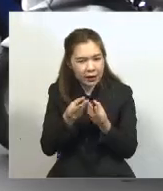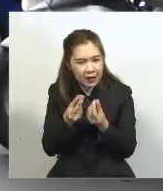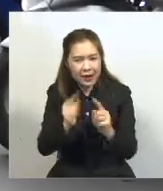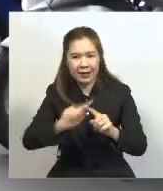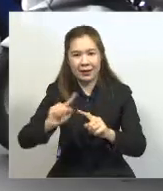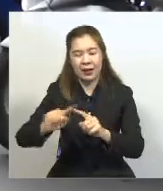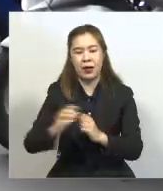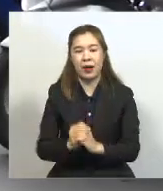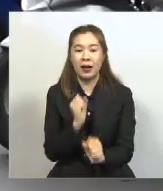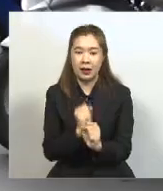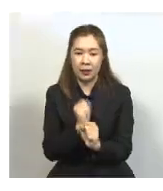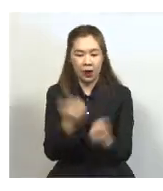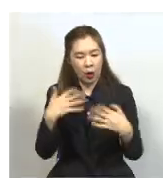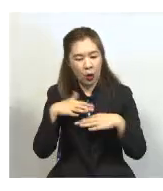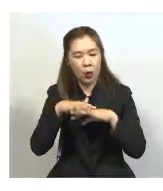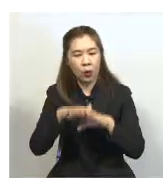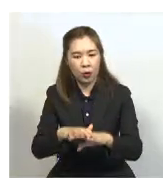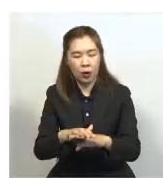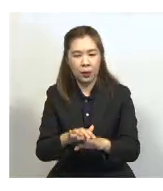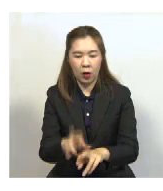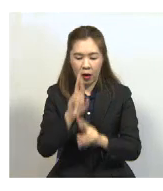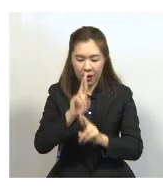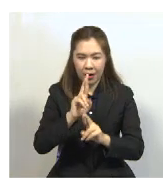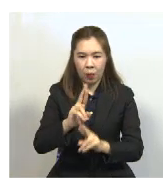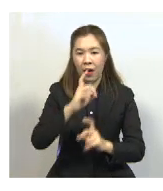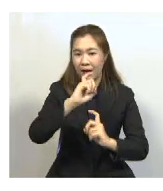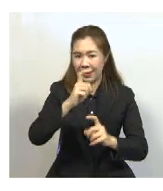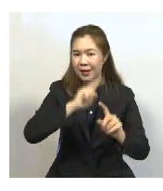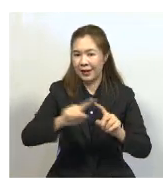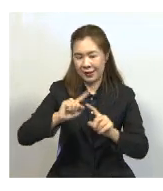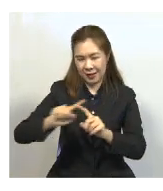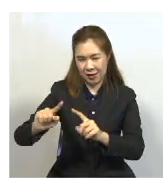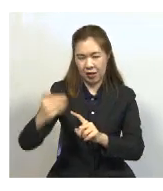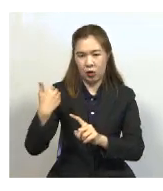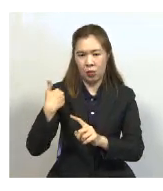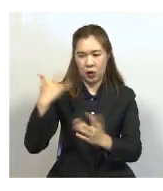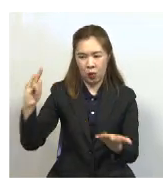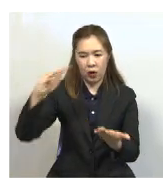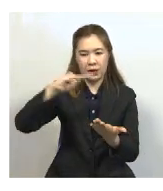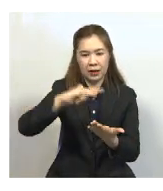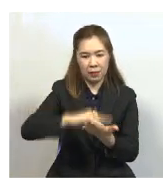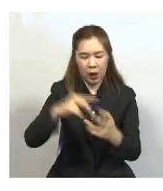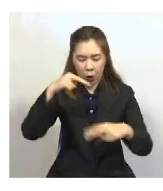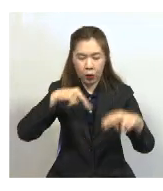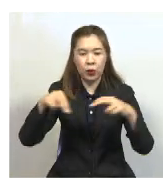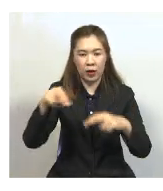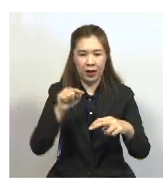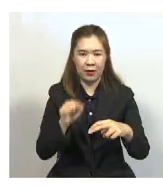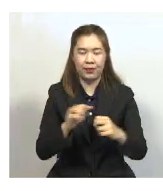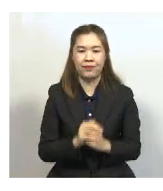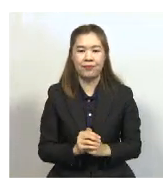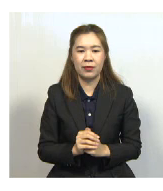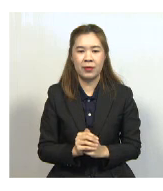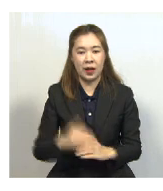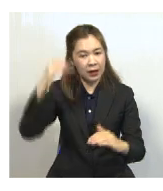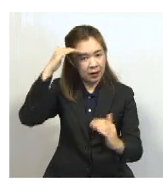ม่ประมาทเน้นการทำงานร่วมกับเครือข่ายเฝ้าระวังเพื่อความปลอดภัยสูงสุดของผู้นำทุกประเทศโดยให้สำนักงานตำรวจแห่งชาตินั้นเป็นเ